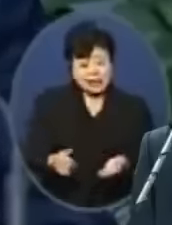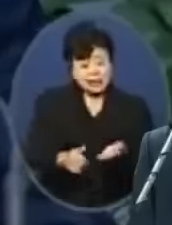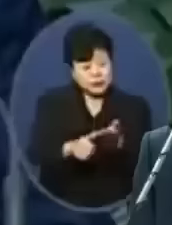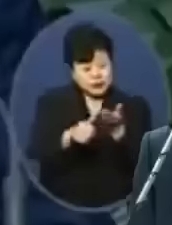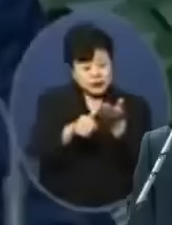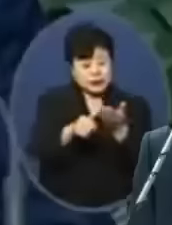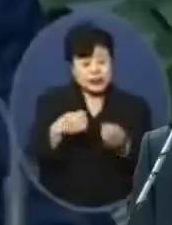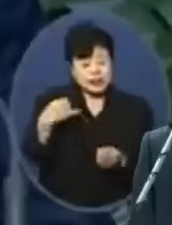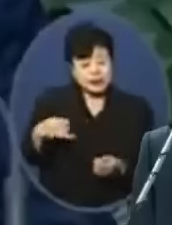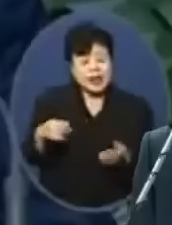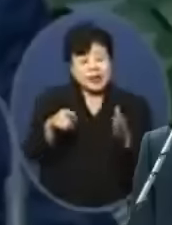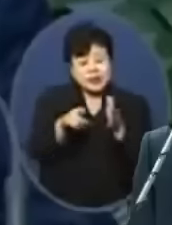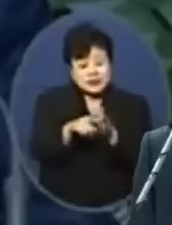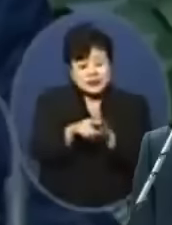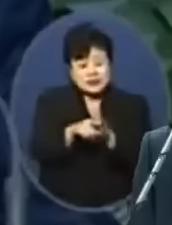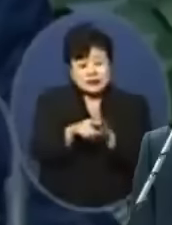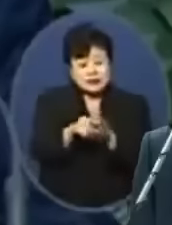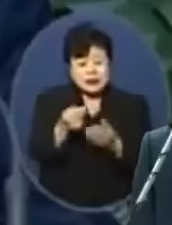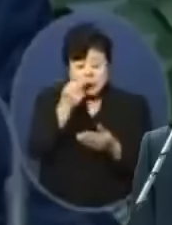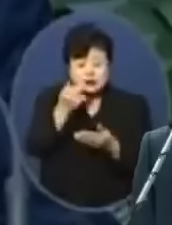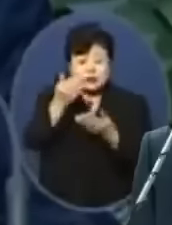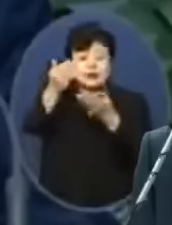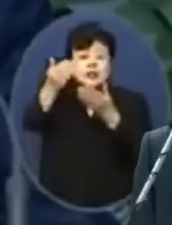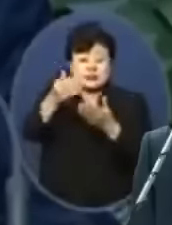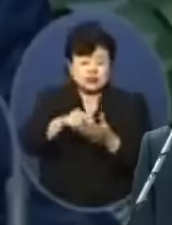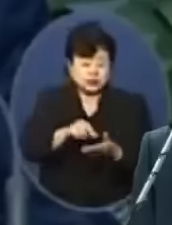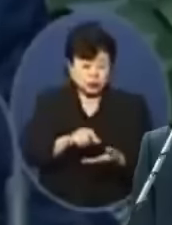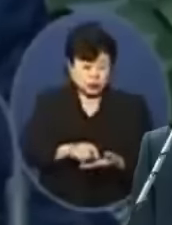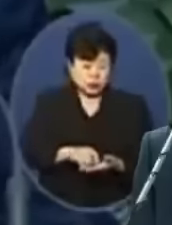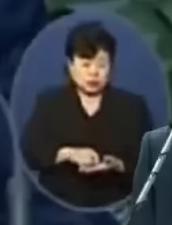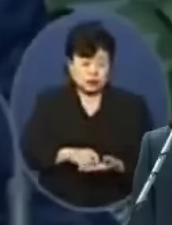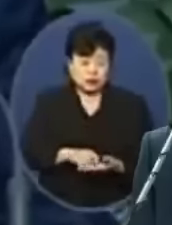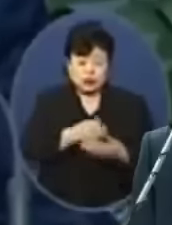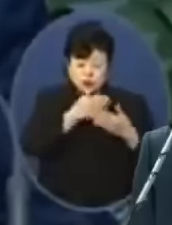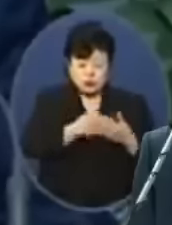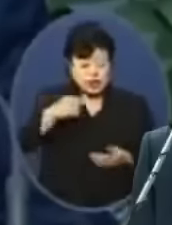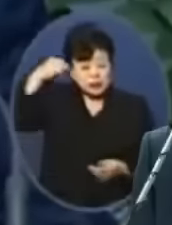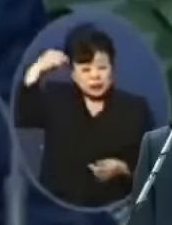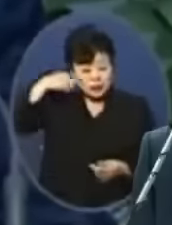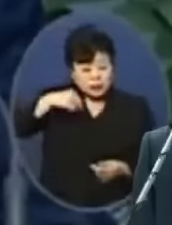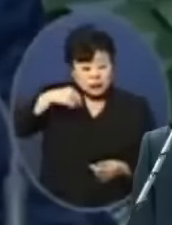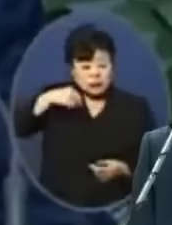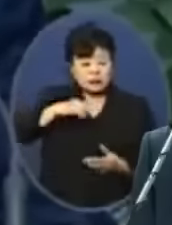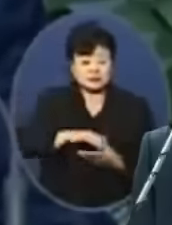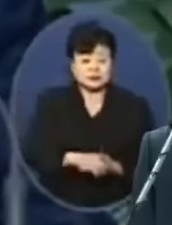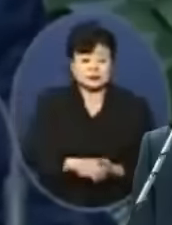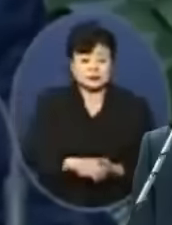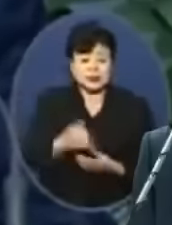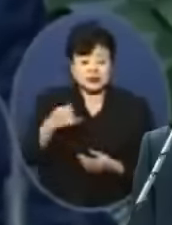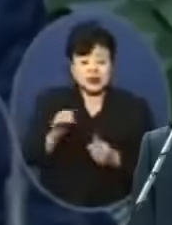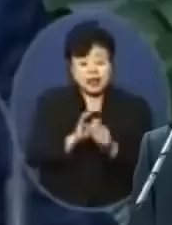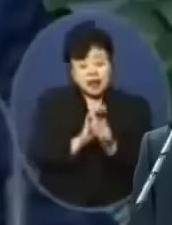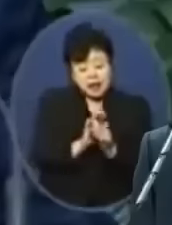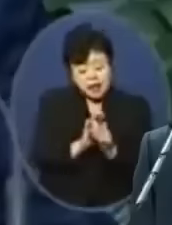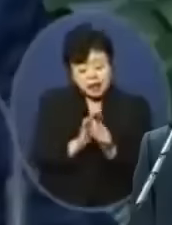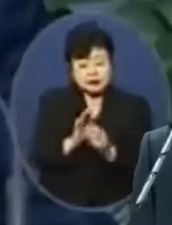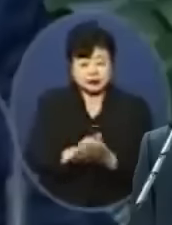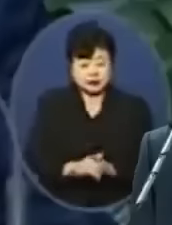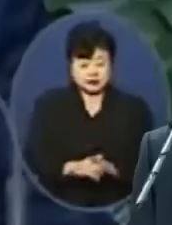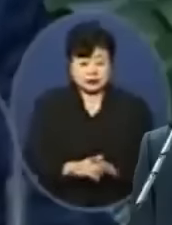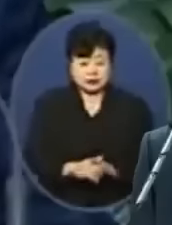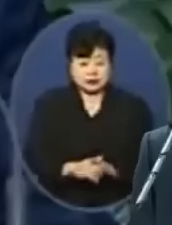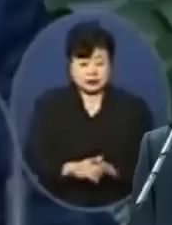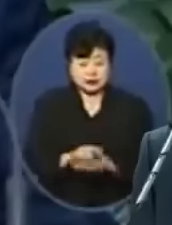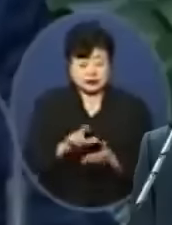키웠는데 그 딸을 위해서 목숨을 바칠 정도로 귀하게 느끼고 딸을 돌보아 주었었습니다. 그런데